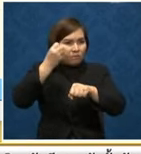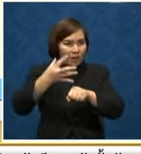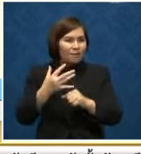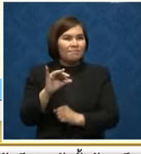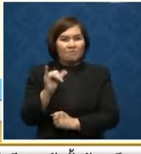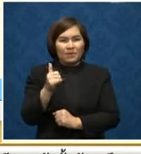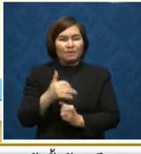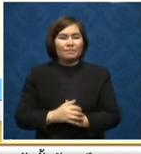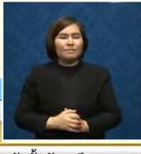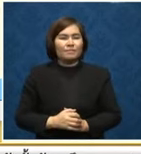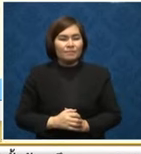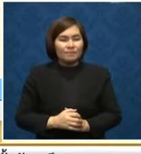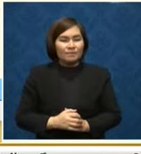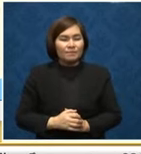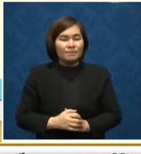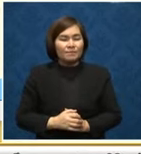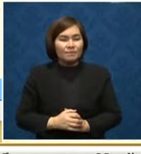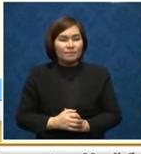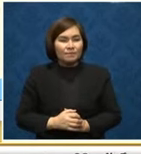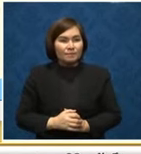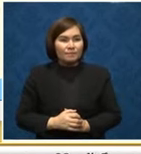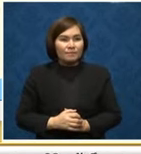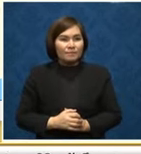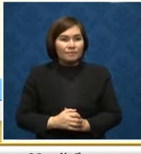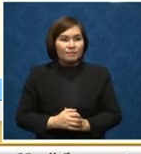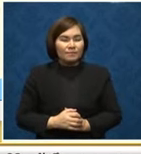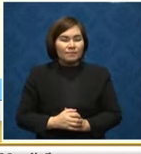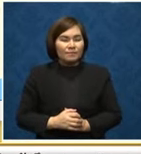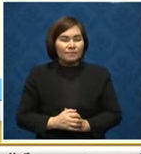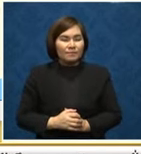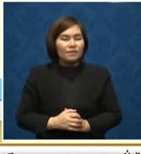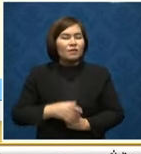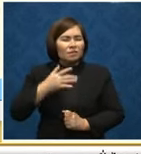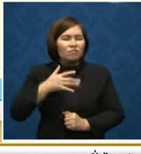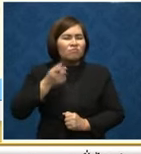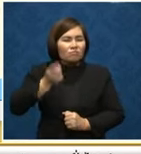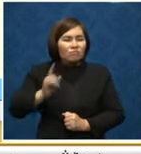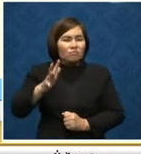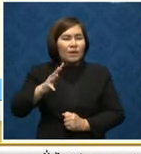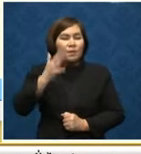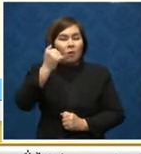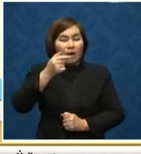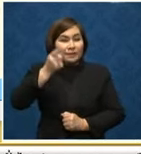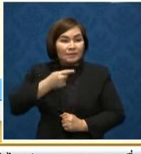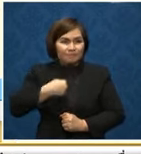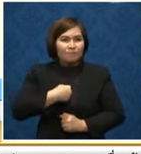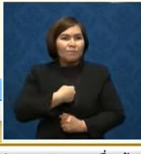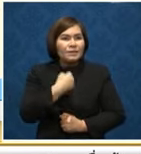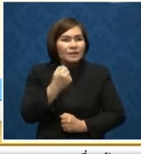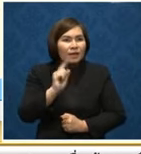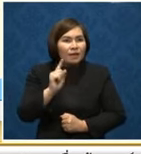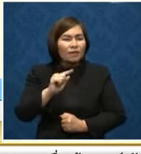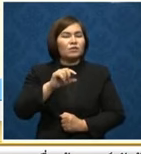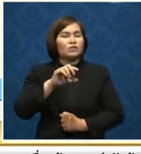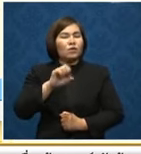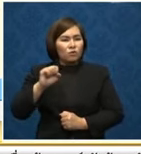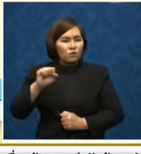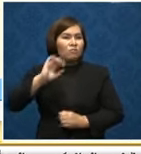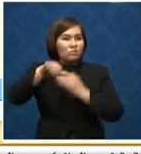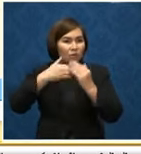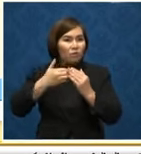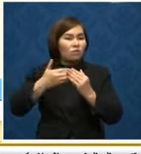ต่ทั้งนี้ทั้งนั้นนั่นไม่ใช่ความเป็นจริงครับความเป็นจริงผมเชื่อมั่นว่าสภาชุดที่ผ่านมาสมาชิกทุกคนได้แสดงให้เ